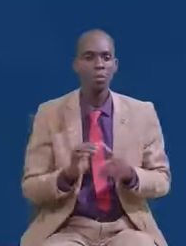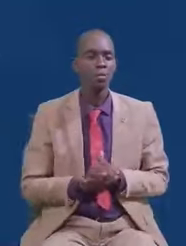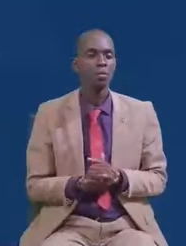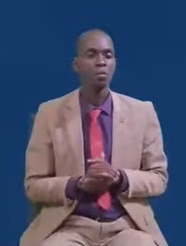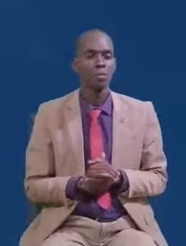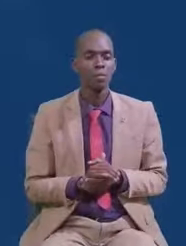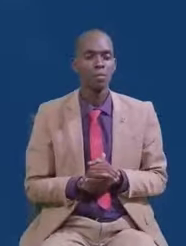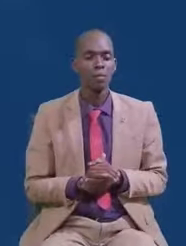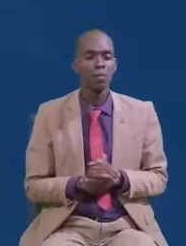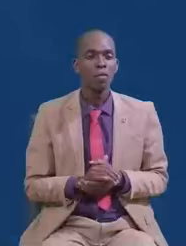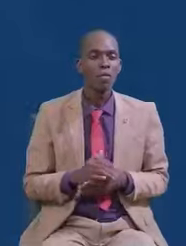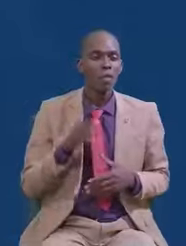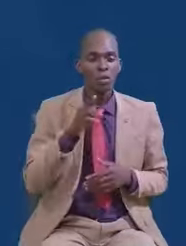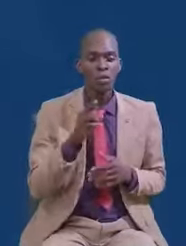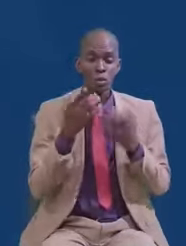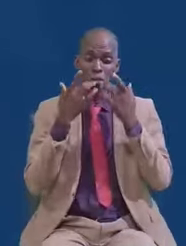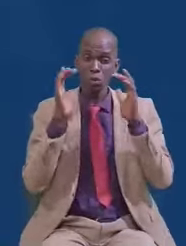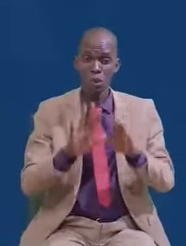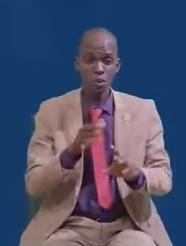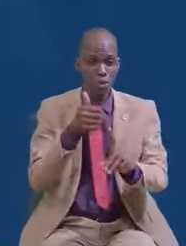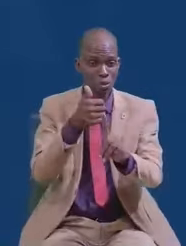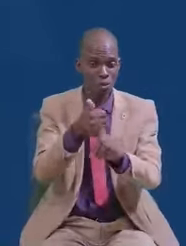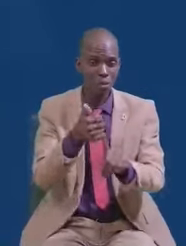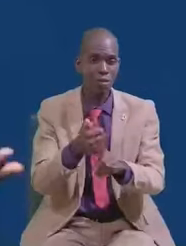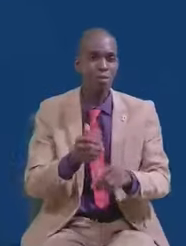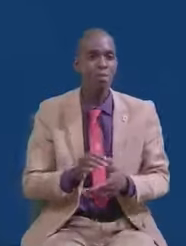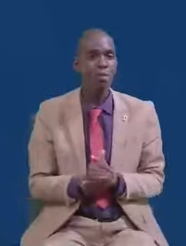Tu te dédaignes toi-même.